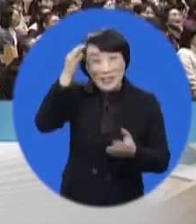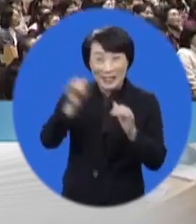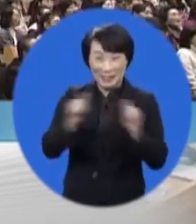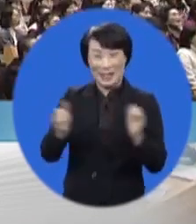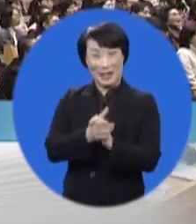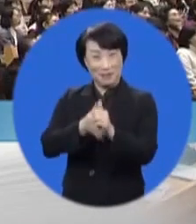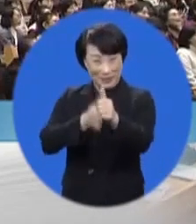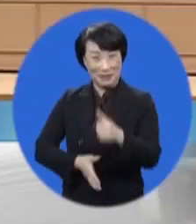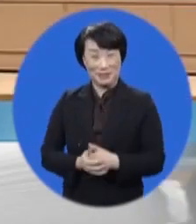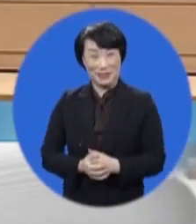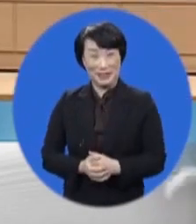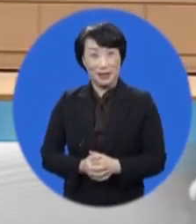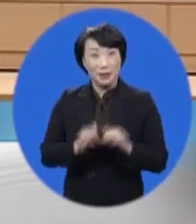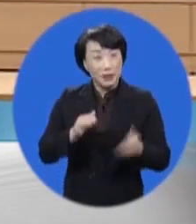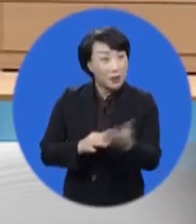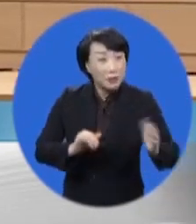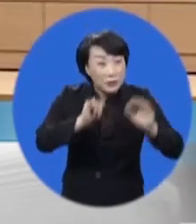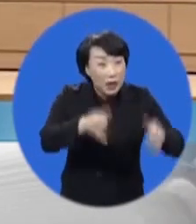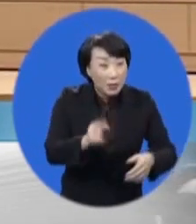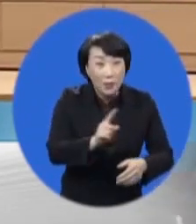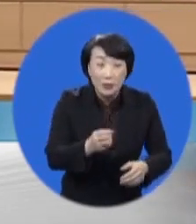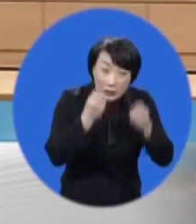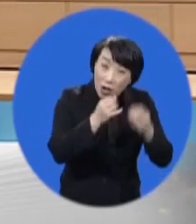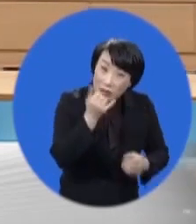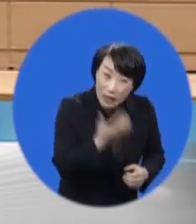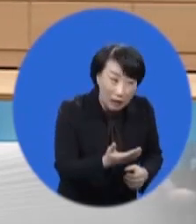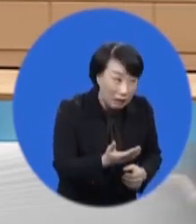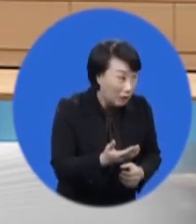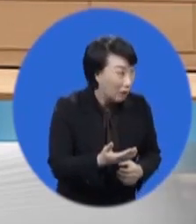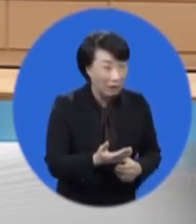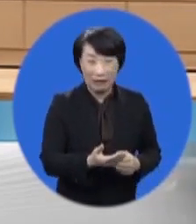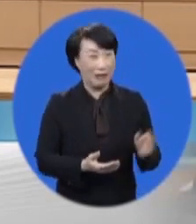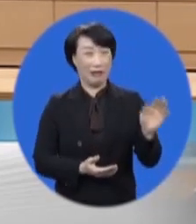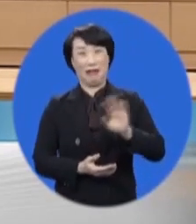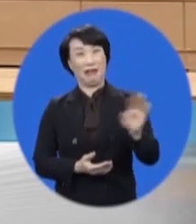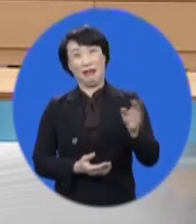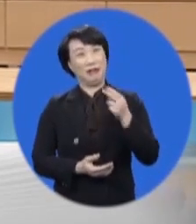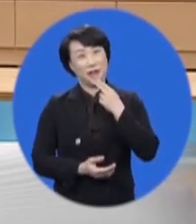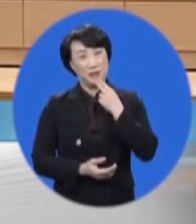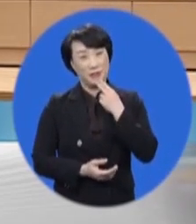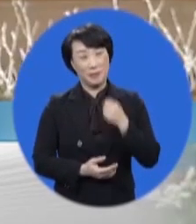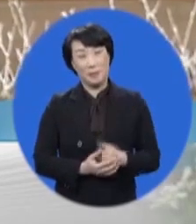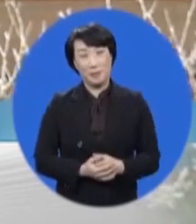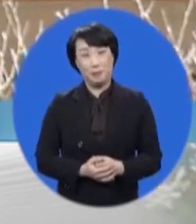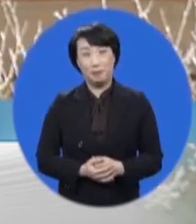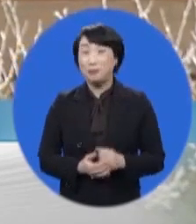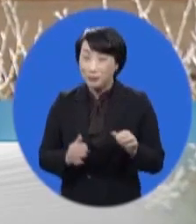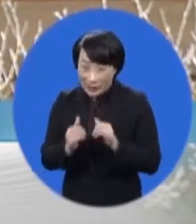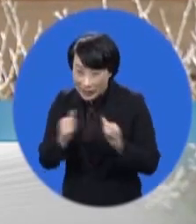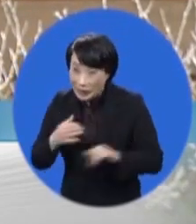아멘 합시다. 근데 이 세상에 무슨 새것이 있는가? 아무것도 없지 않냐 이 말이오.